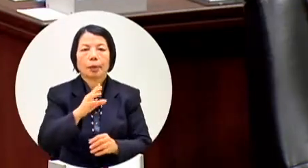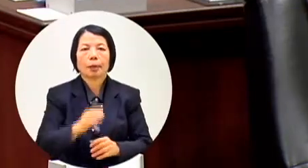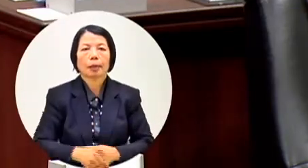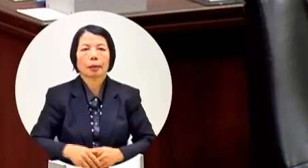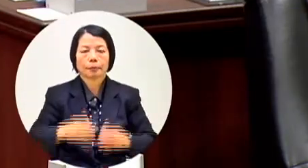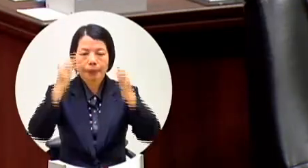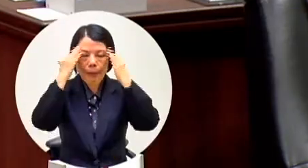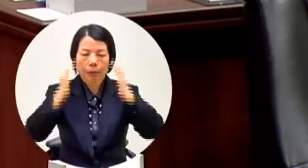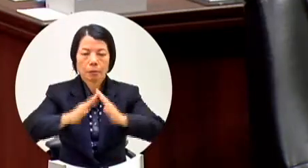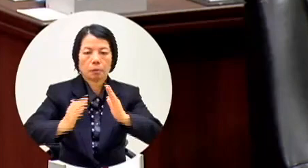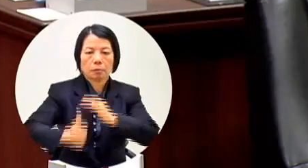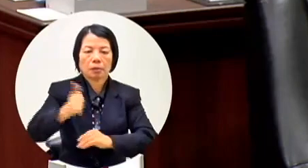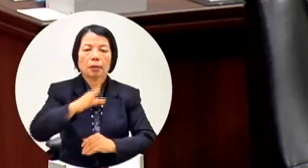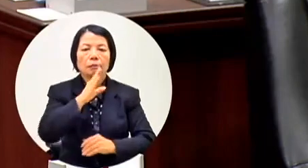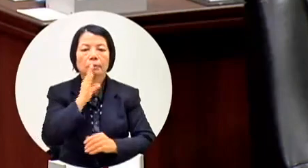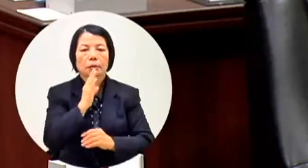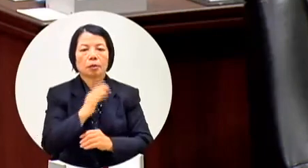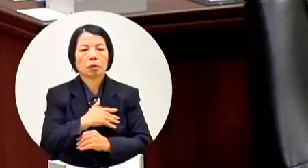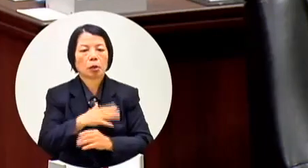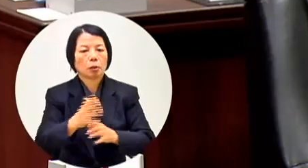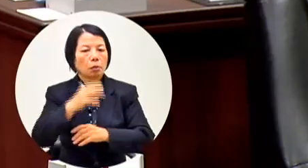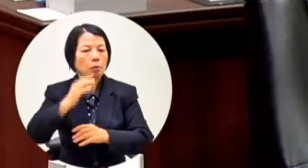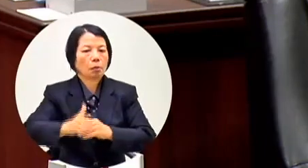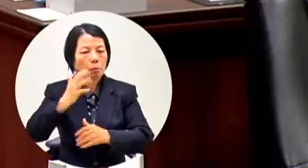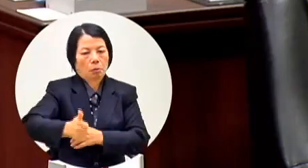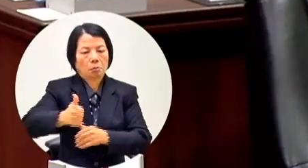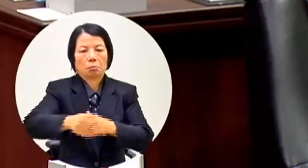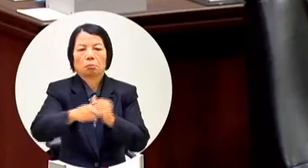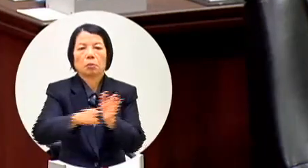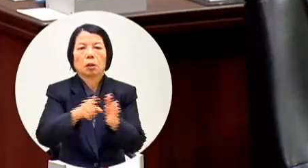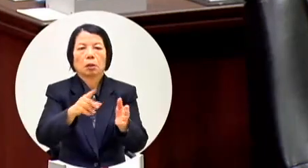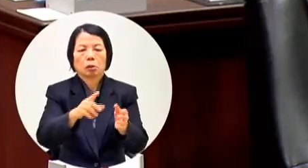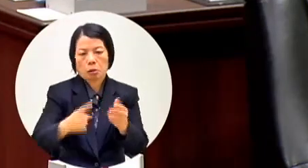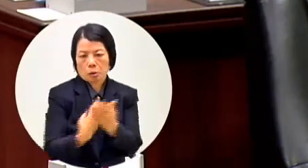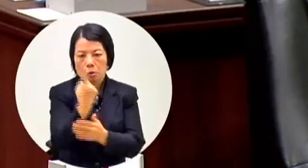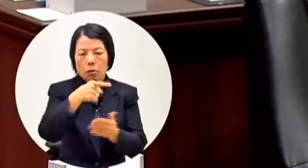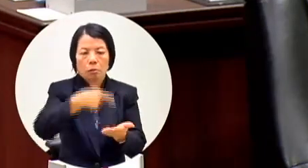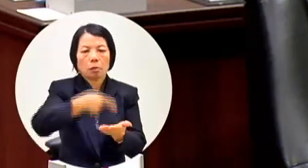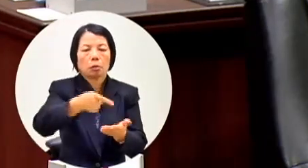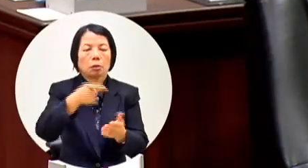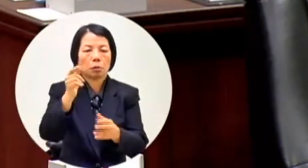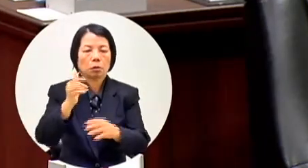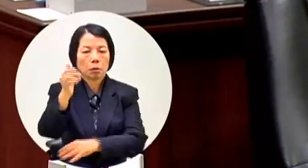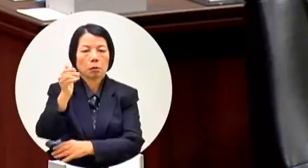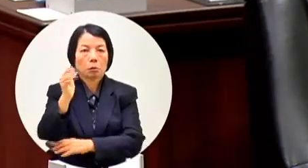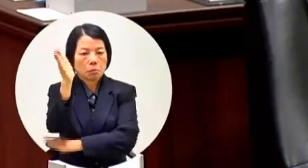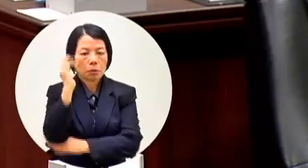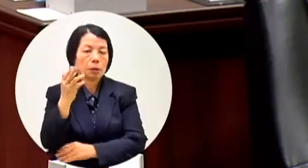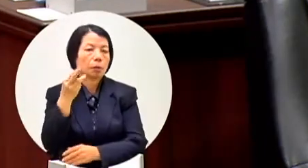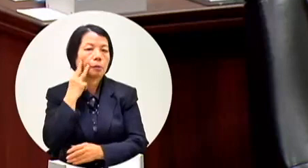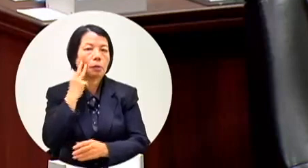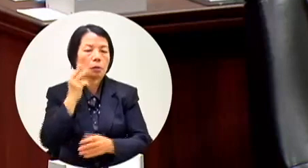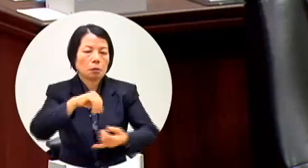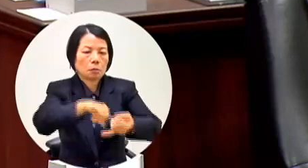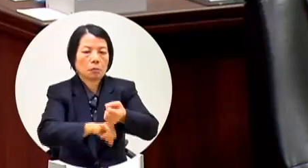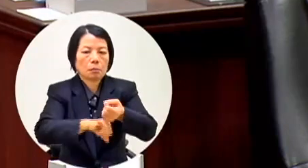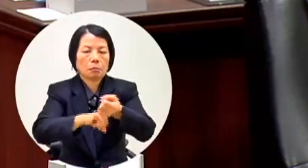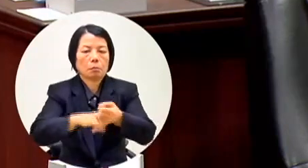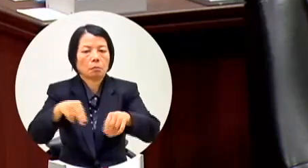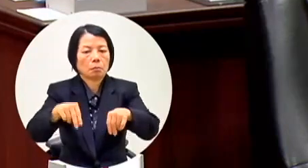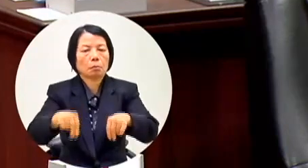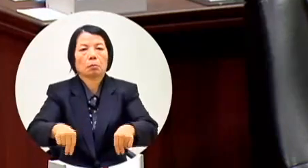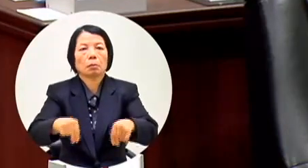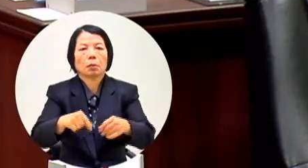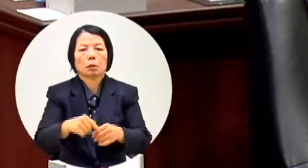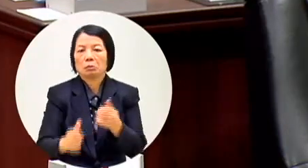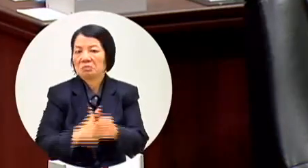到 CEO 的格局。你只是一直找一次性的订单，甚至是政治订单，然后这些订单的内容还不一定会成真，我们的农